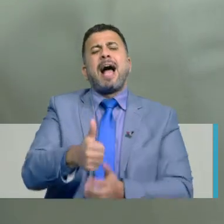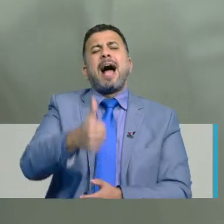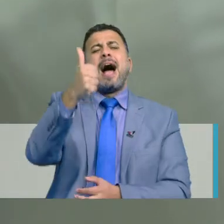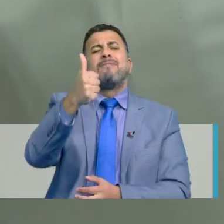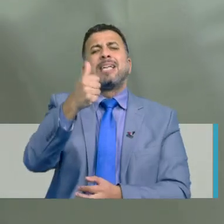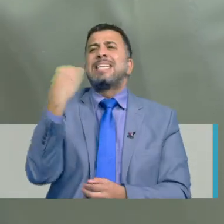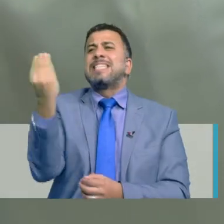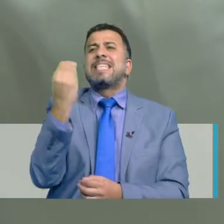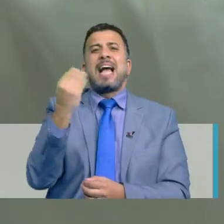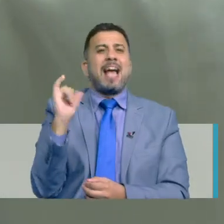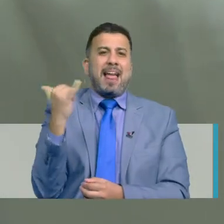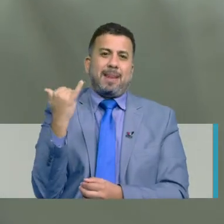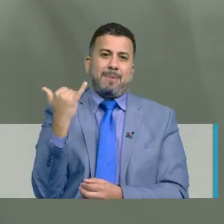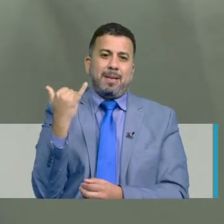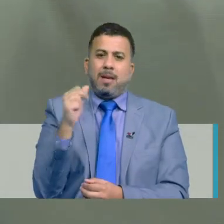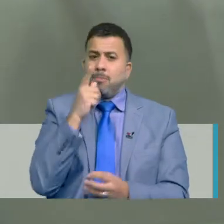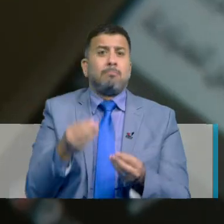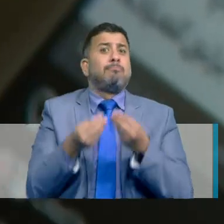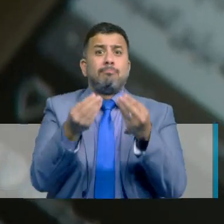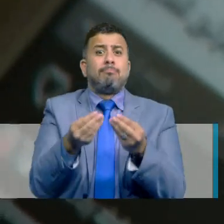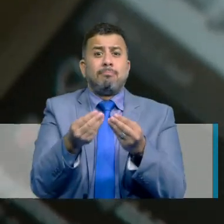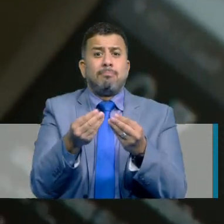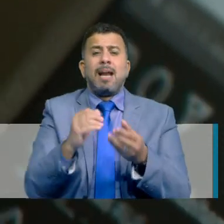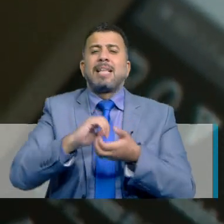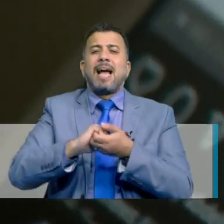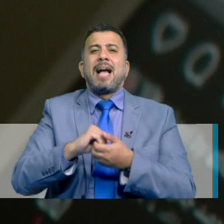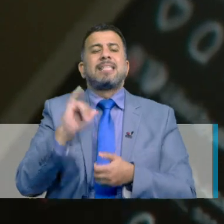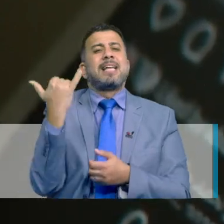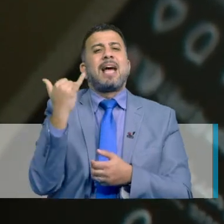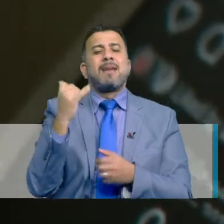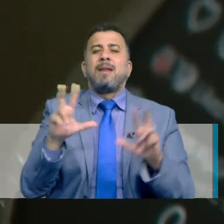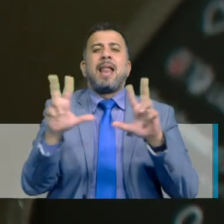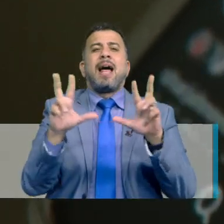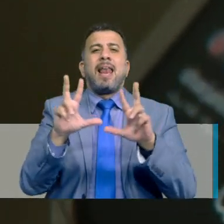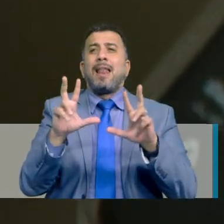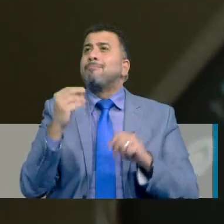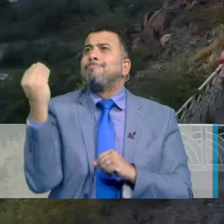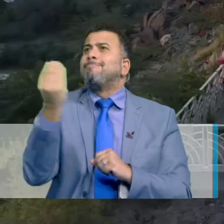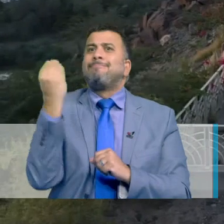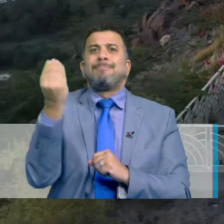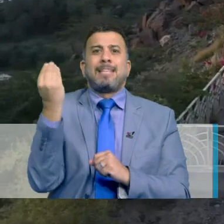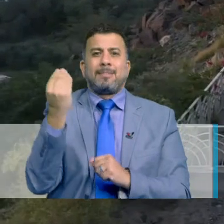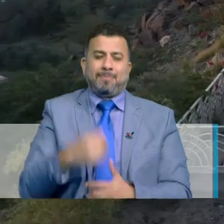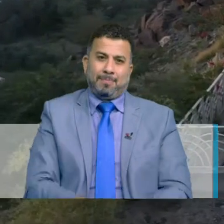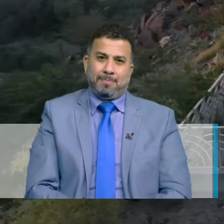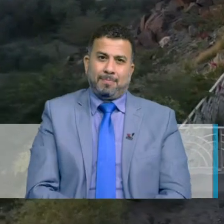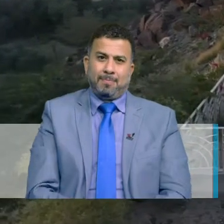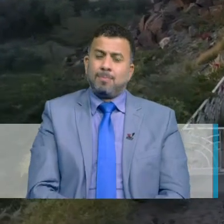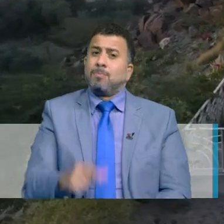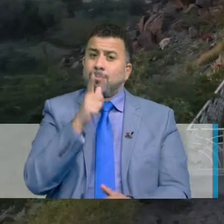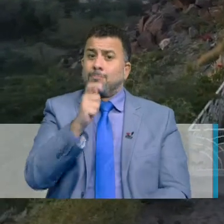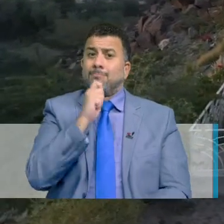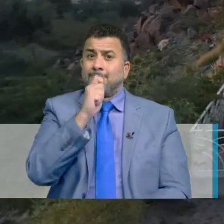مدينة سياحية عربية والمقدمة من الاتحاد العربي للإعلام السياحي. كاميرا أخبار